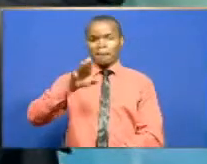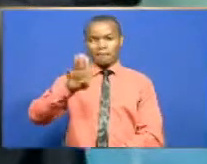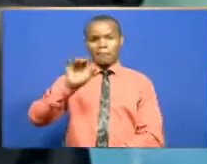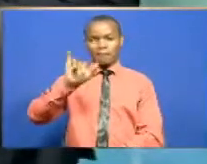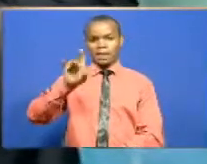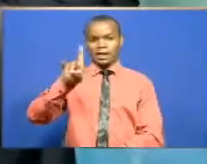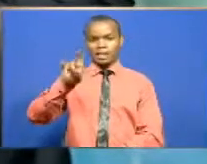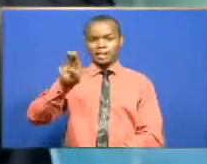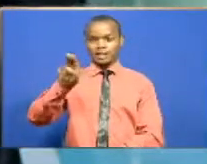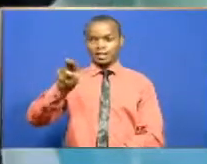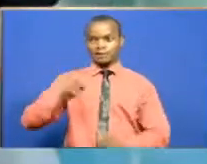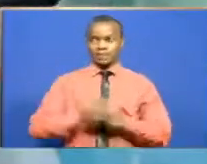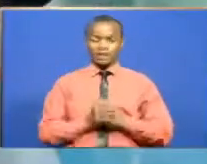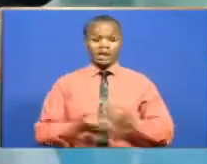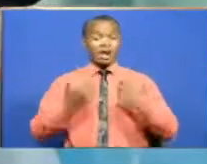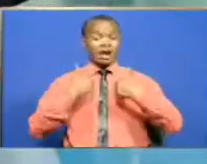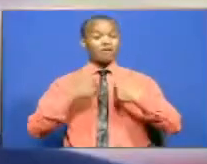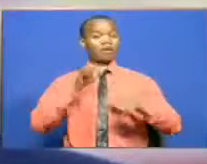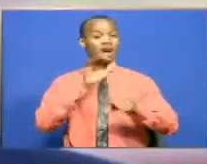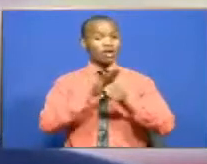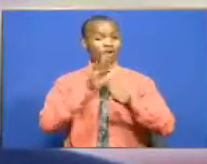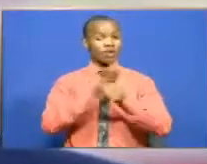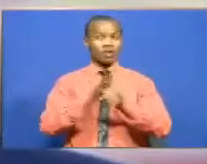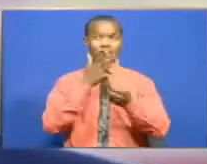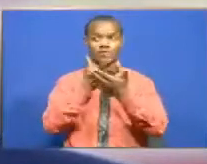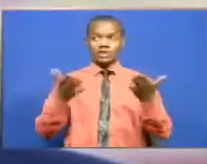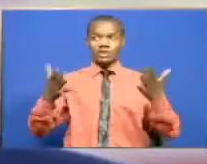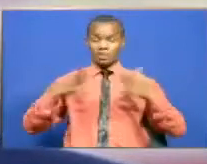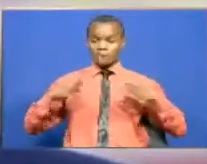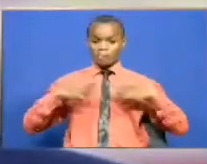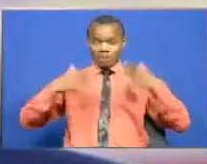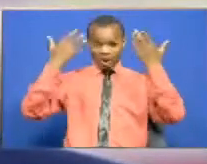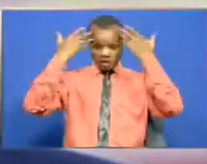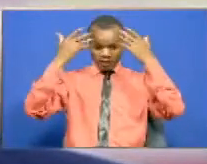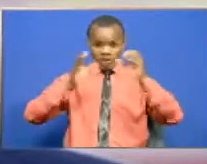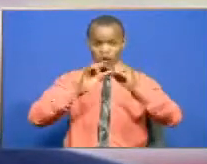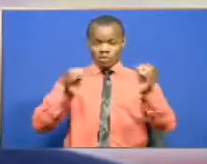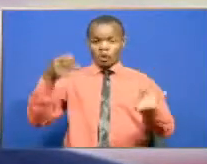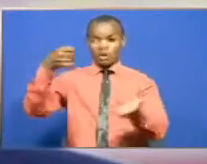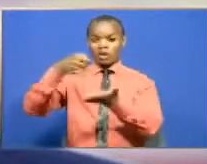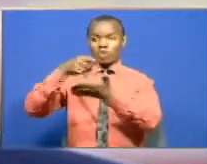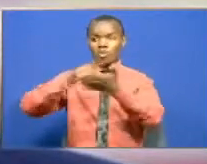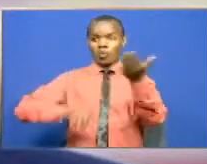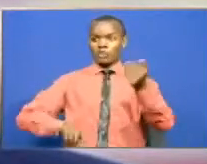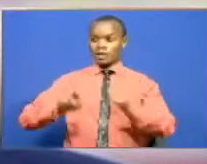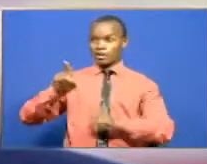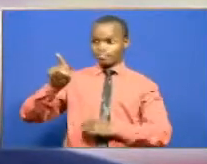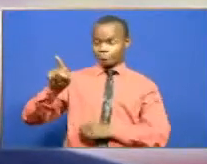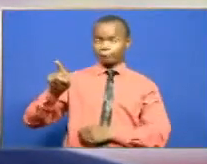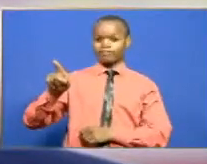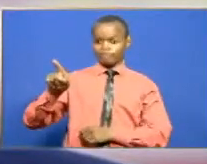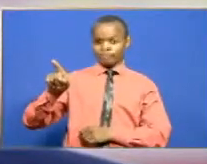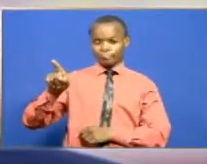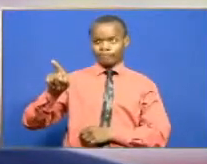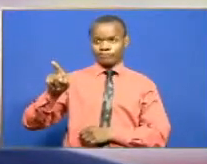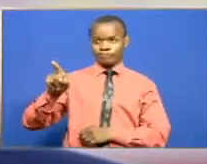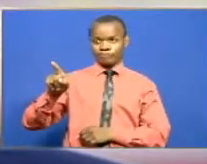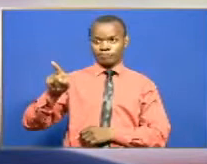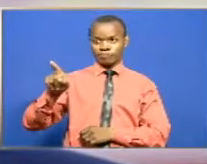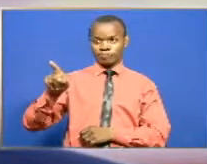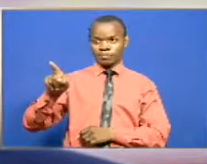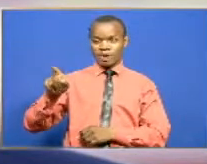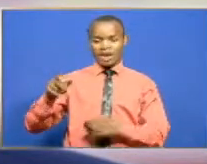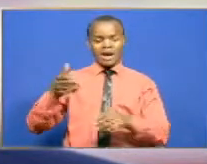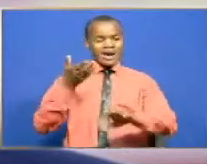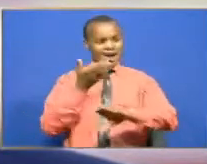Joe Biden ana mengi ambayo watu hawafahamu. Nikutajie moja leo. Joe Biden unayemwona hapo alikuwa na wakati